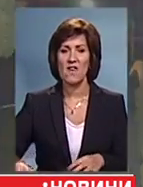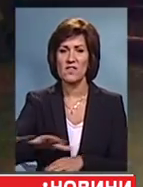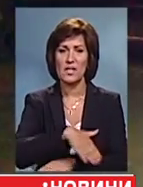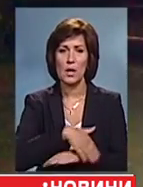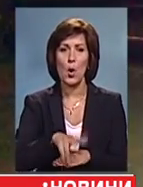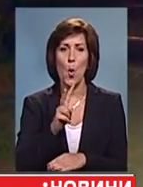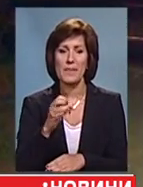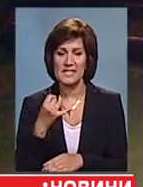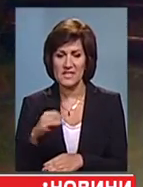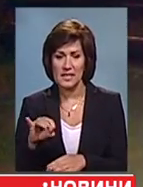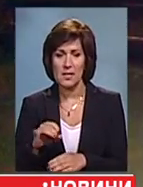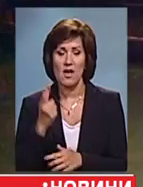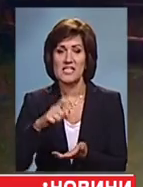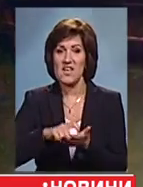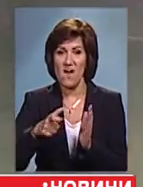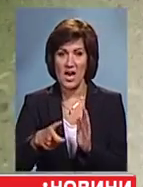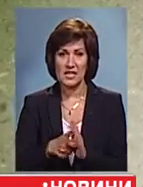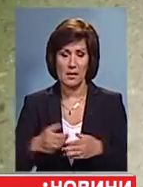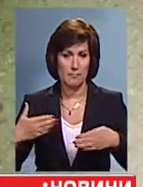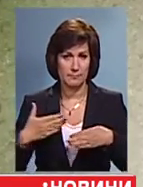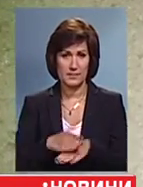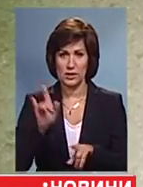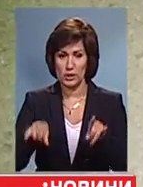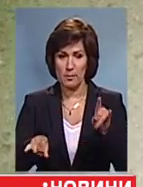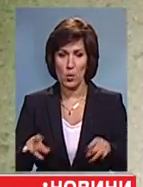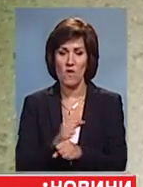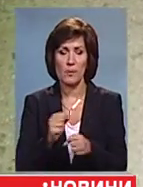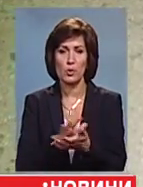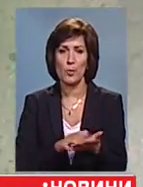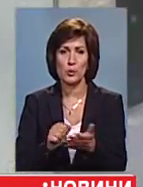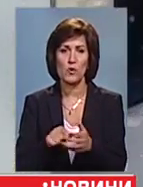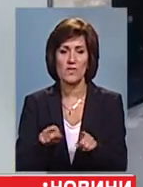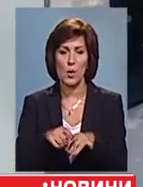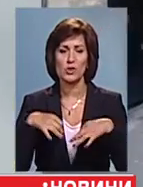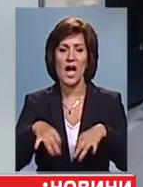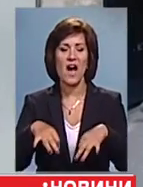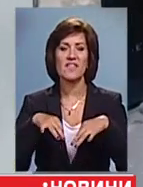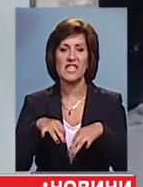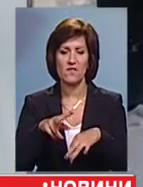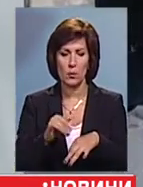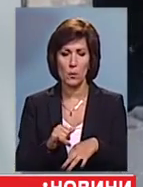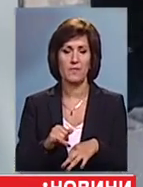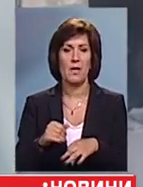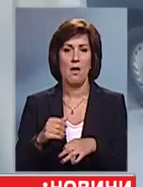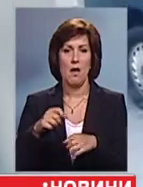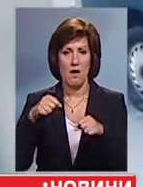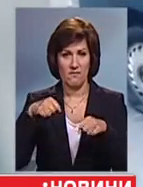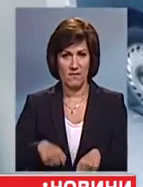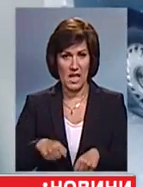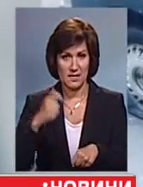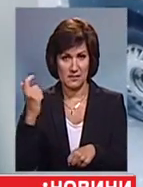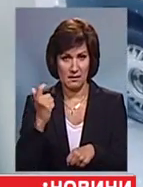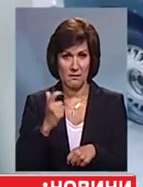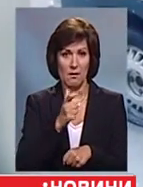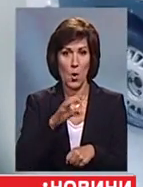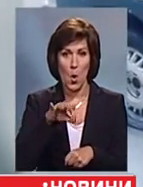вулиці Коблевській. В одній з квартир повилітали шибки, вибух пошкодив також автівку. За словами власника «Хонди»,